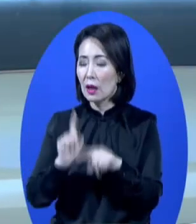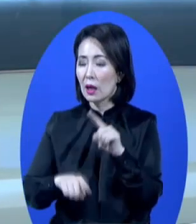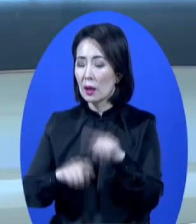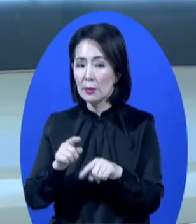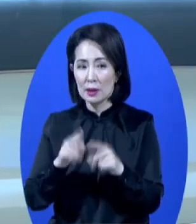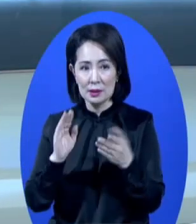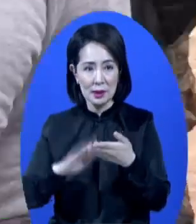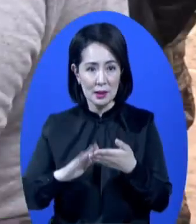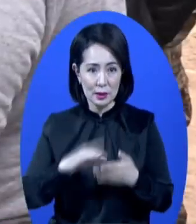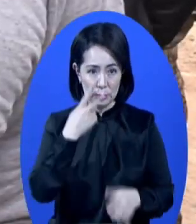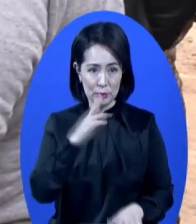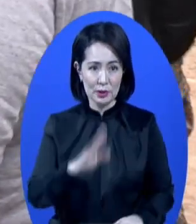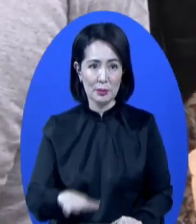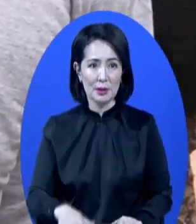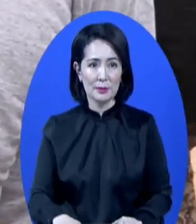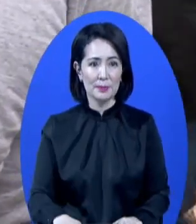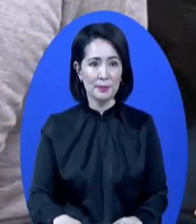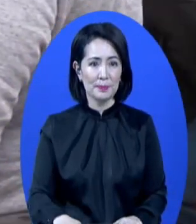танилцжээ.